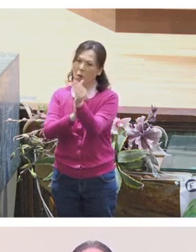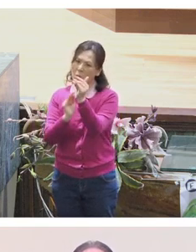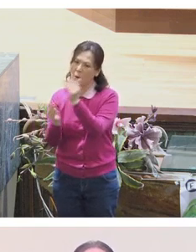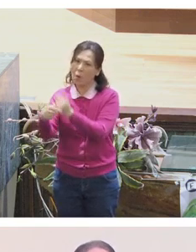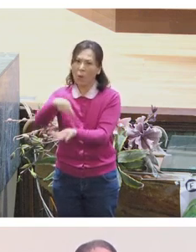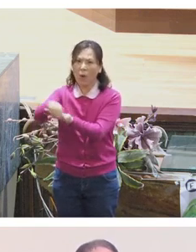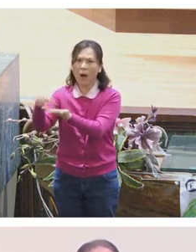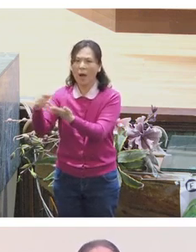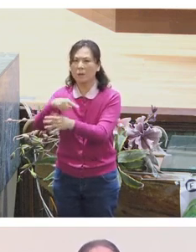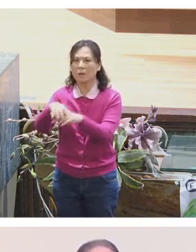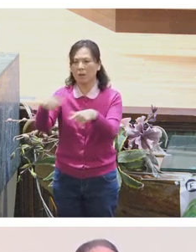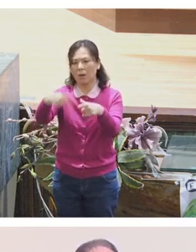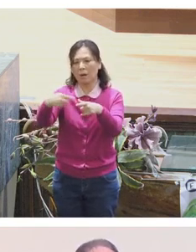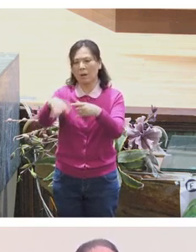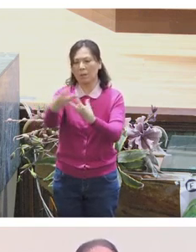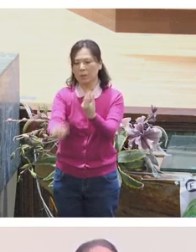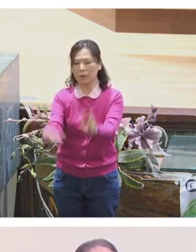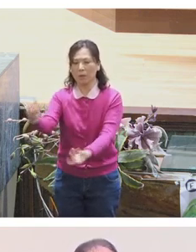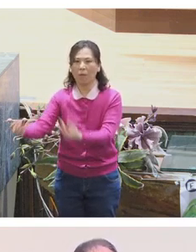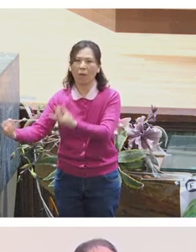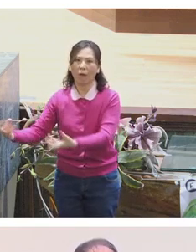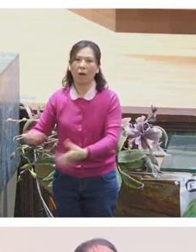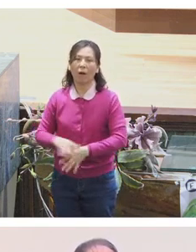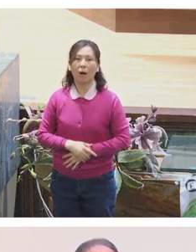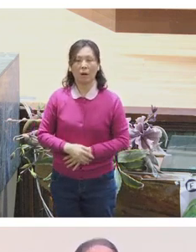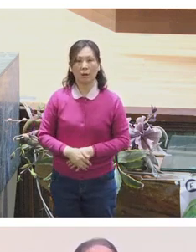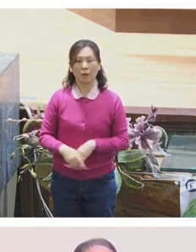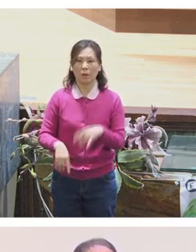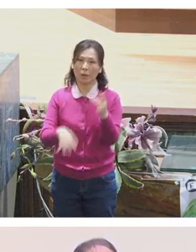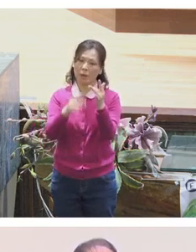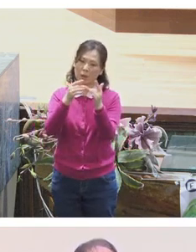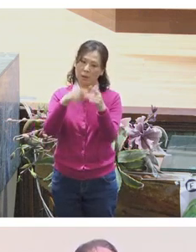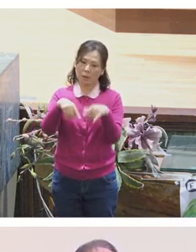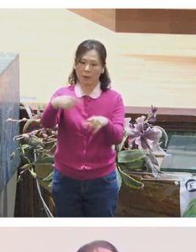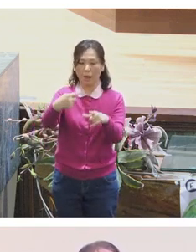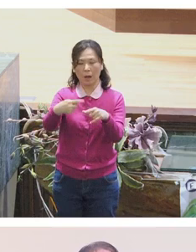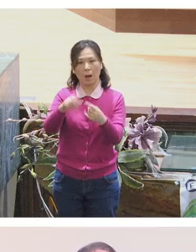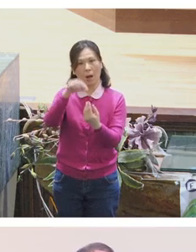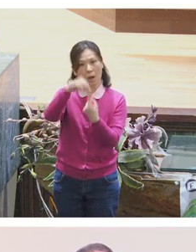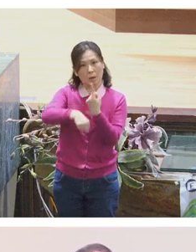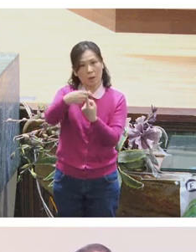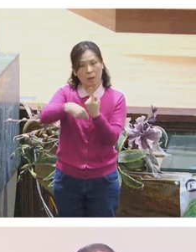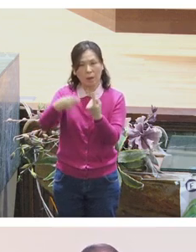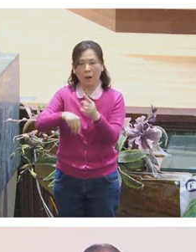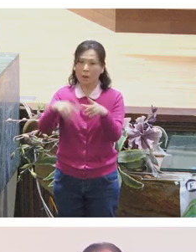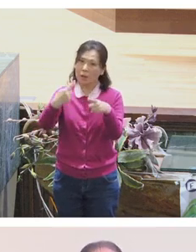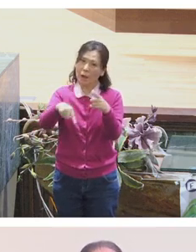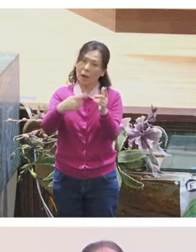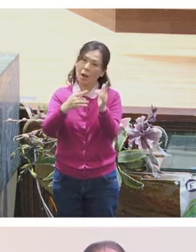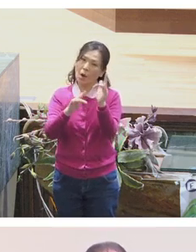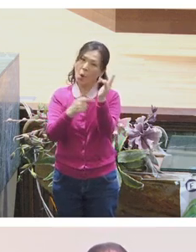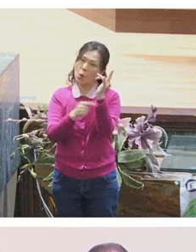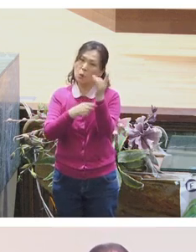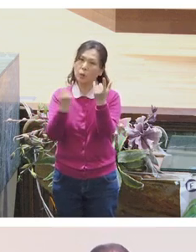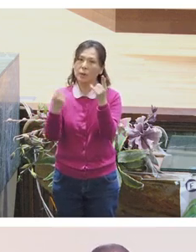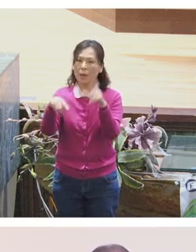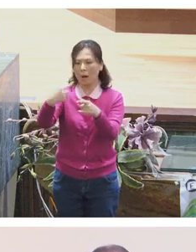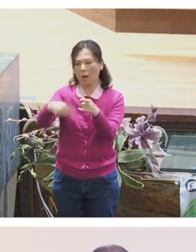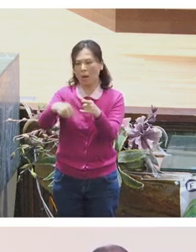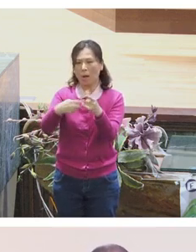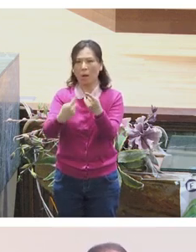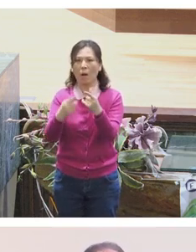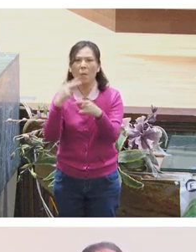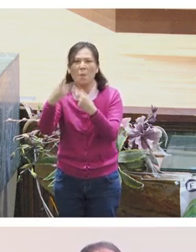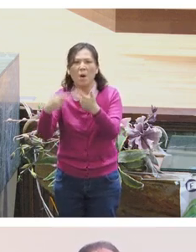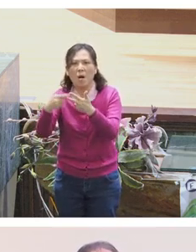光，香蕉树一个礼拜以后叶子就枯黄了。那也就是说我们用到不